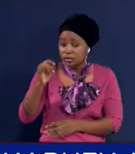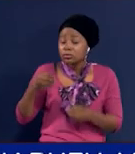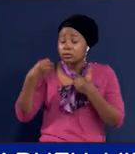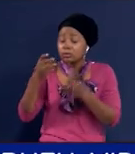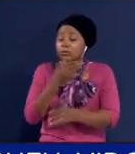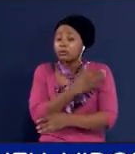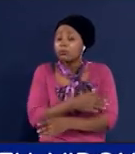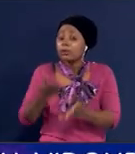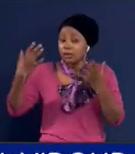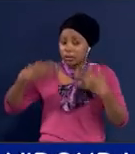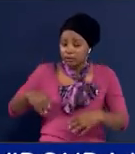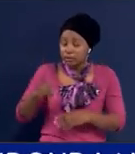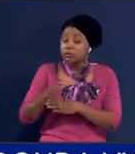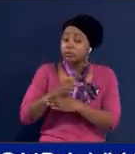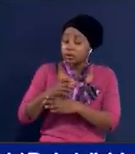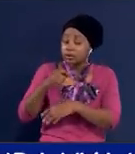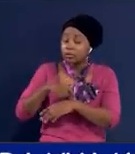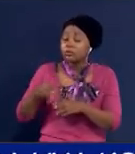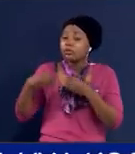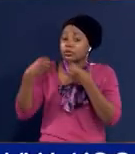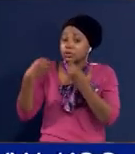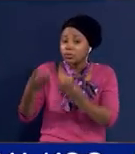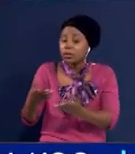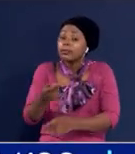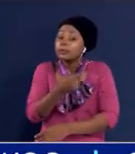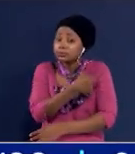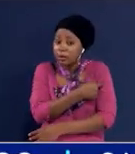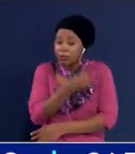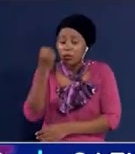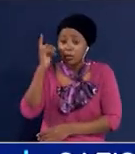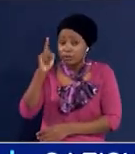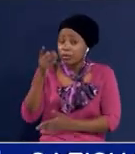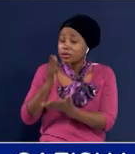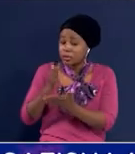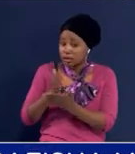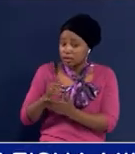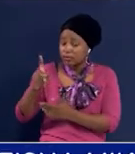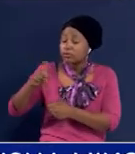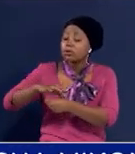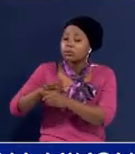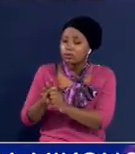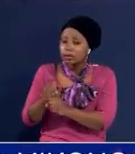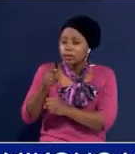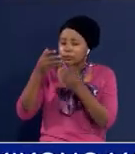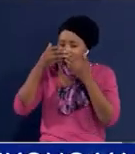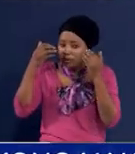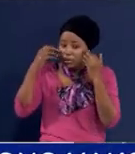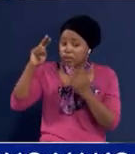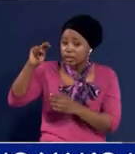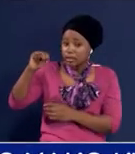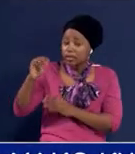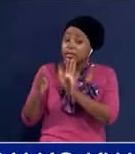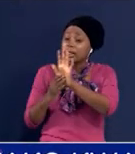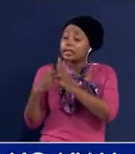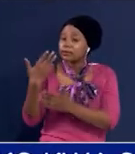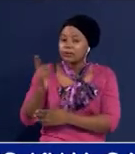walio mstari wa mbele wazitumie wakati wanatoa matibabu kwa wagonjwa waliothibitika kuwa na virusi vya corona, barakoa za N95